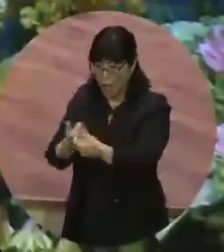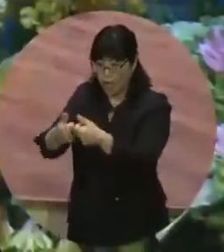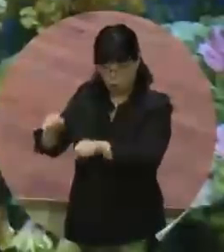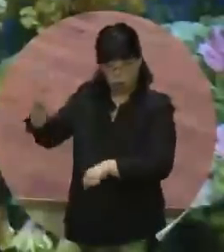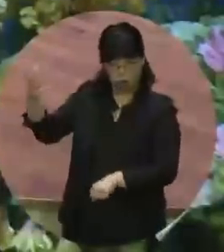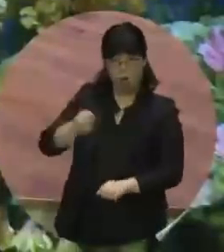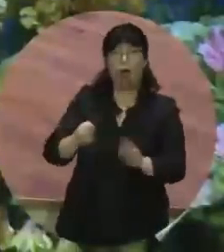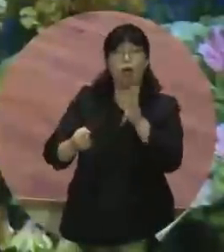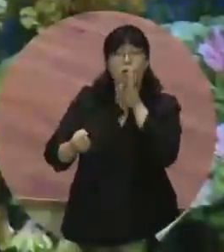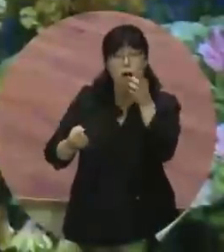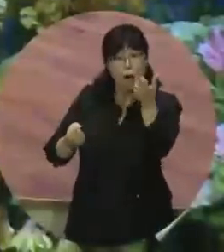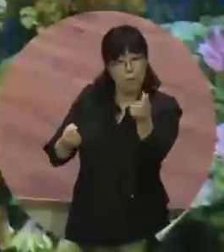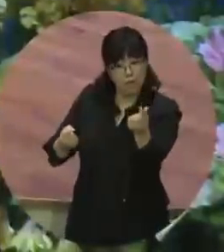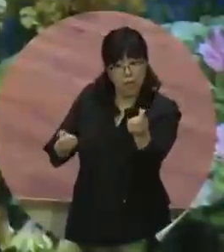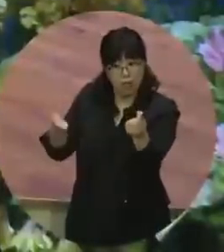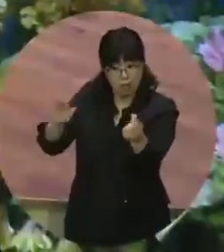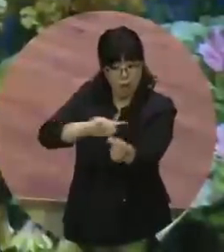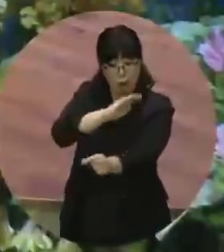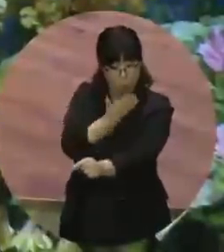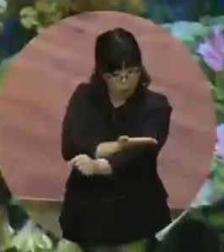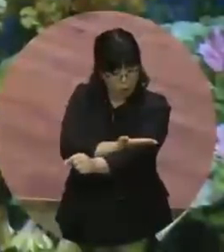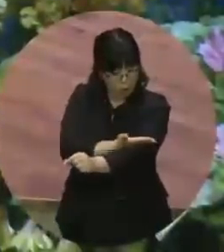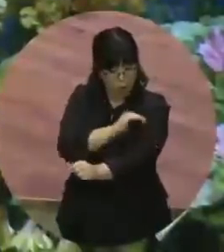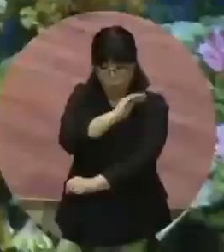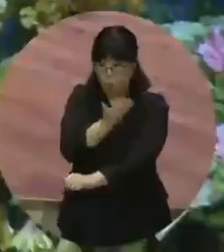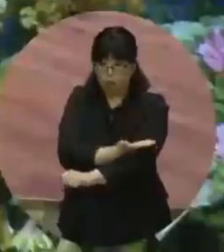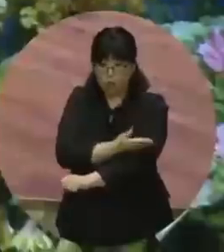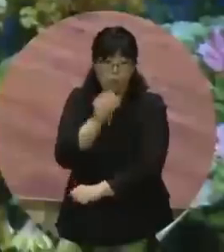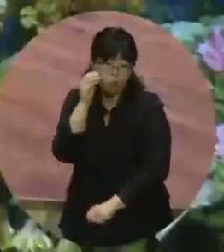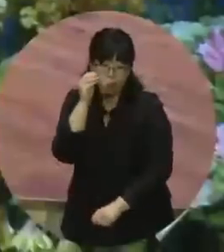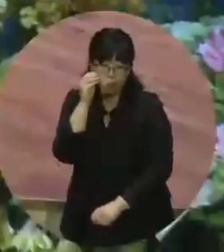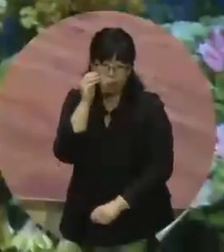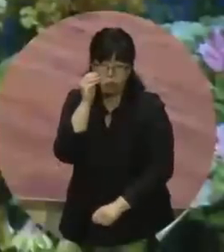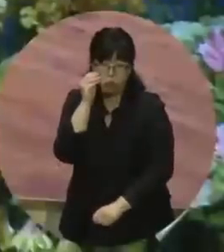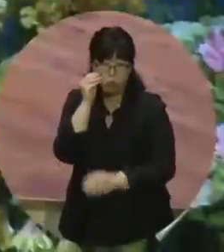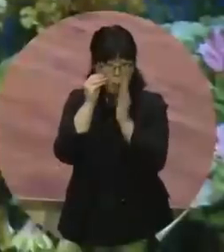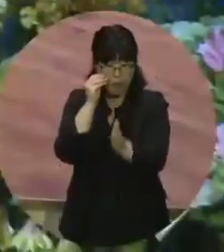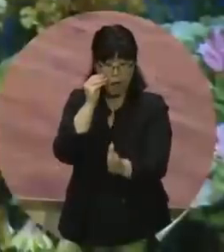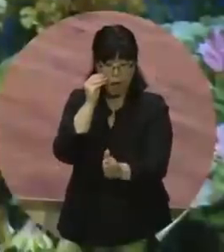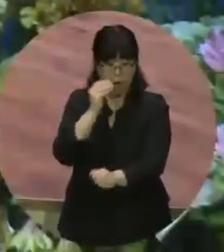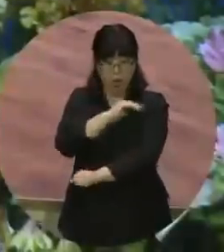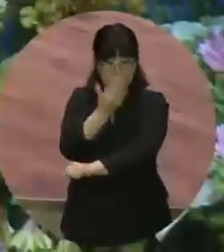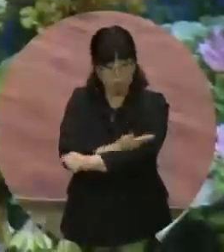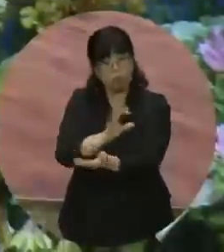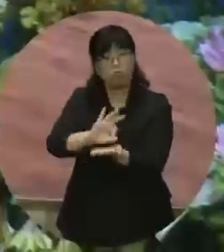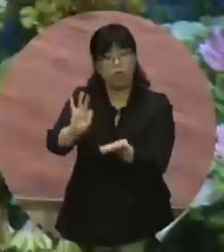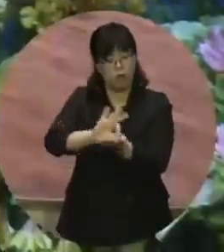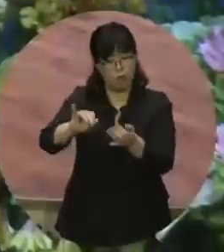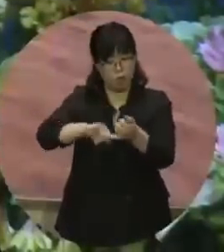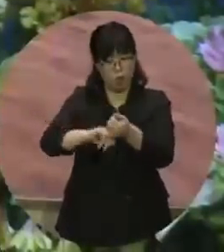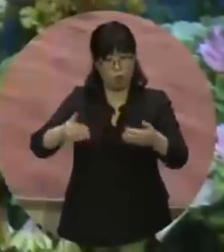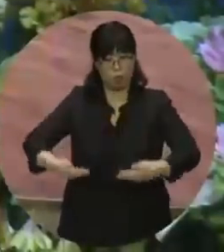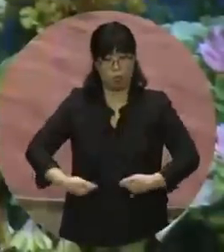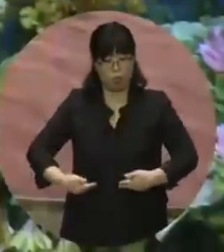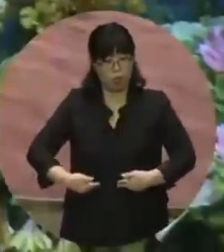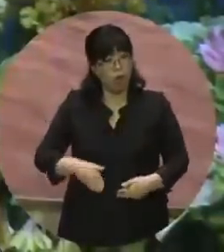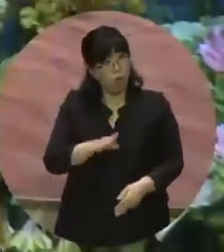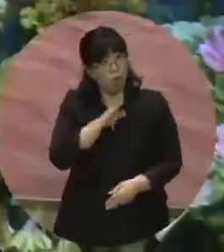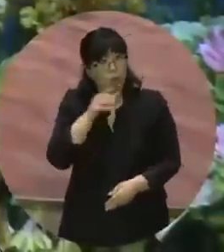이걸 확인해 봐야 돼. 진짜 내 귀신 쫓아내는 권세 있나 없나 확인해 봐야 돼. 어떻게 확인합니까? 무속힘 따라가면